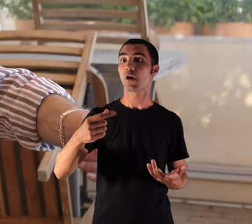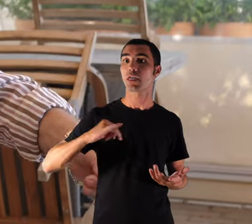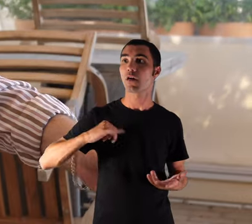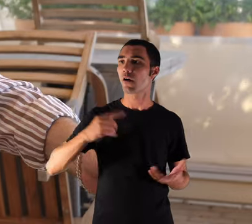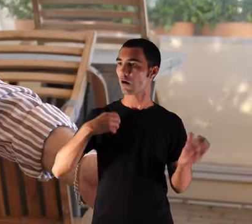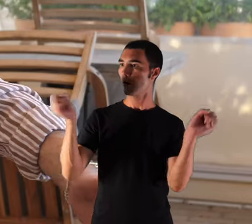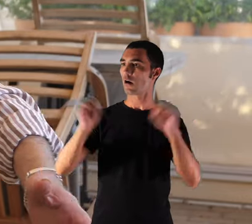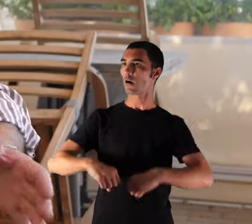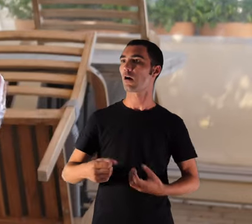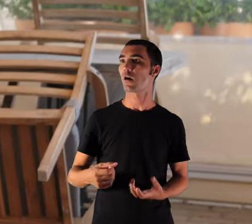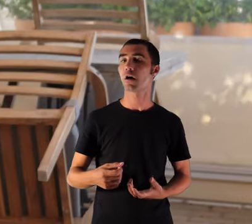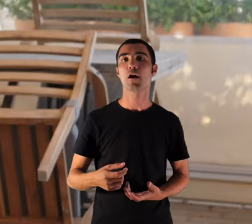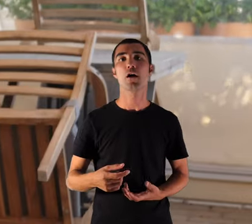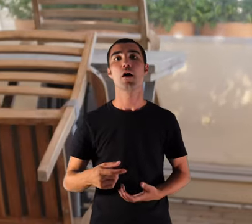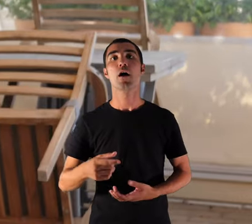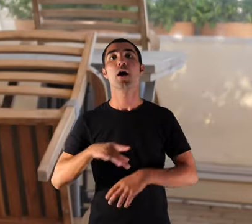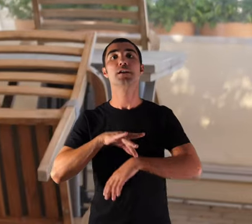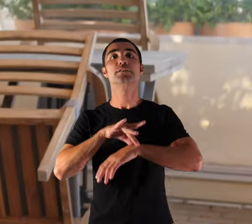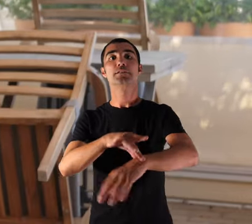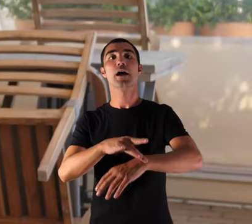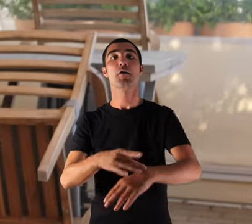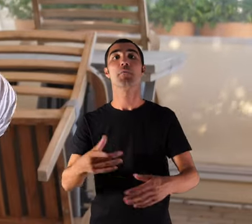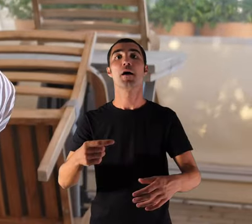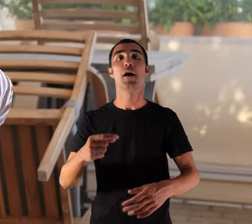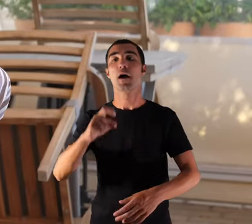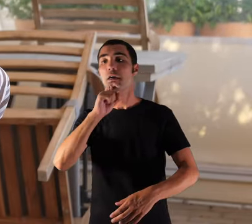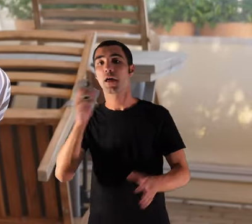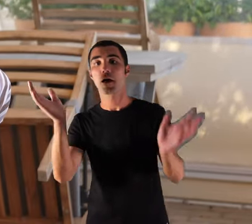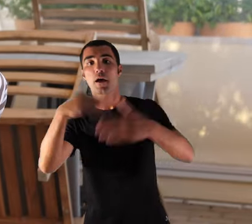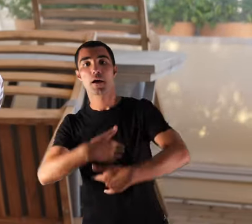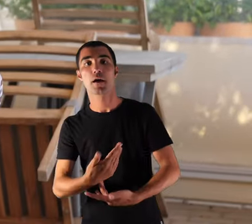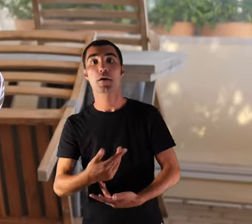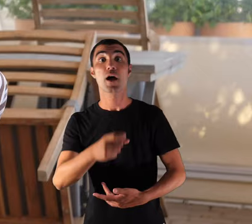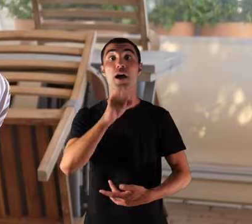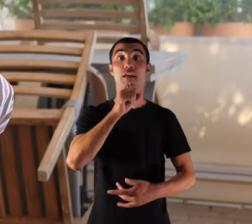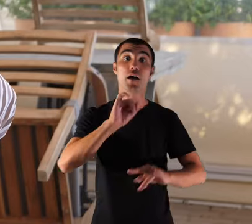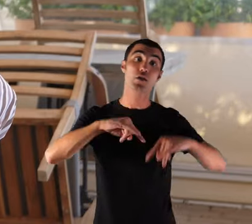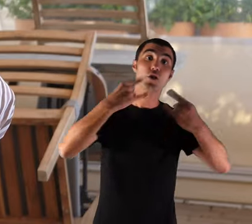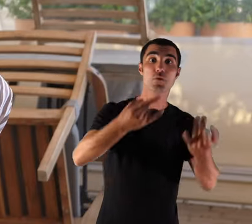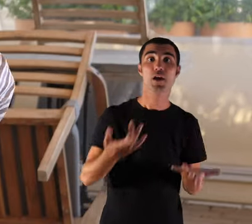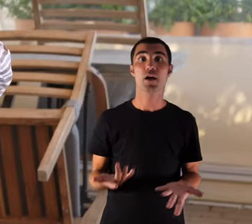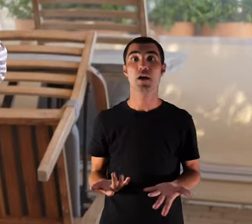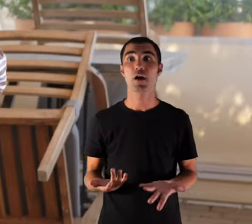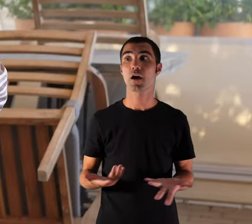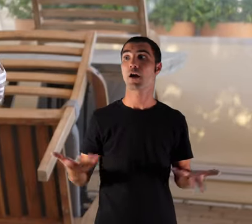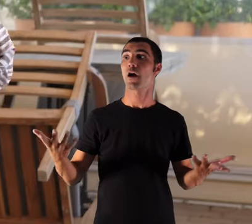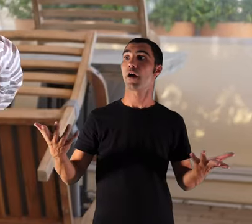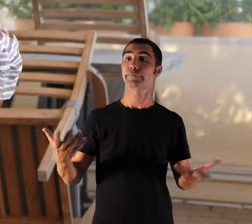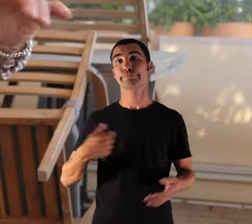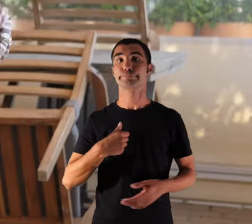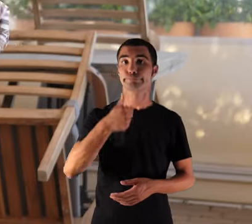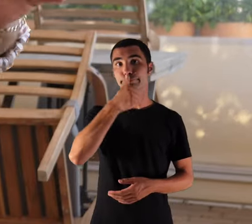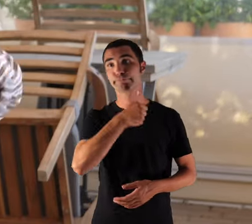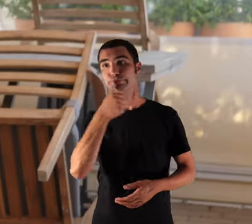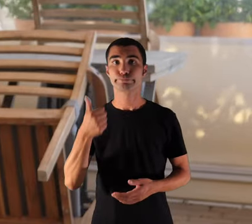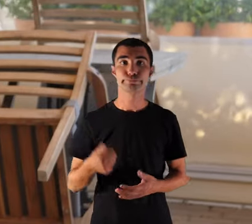si, et seguro que ja si se feia ningú ballant. Si se feia mal, de cap, ja. I vaig dir, està bé. Saps que va